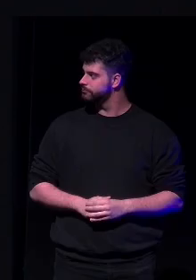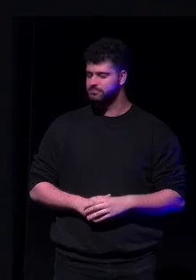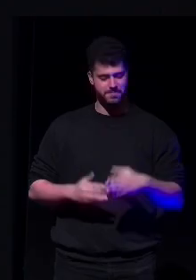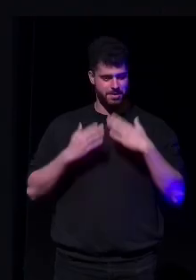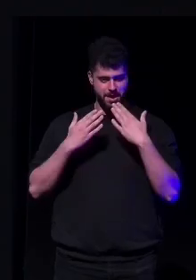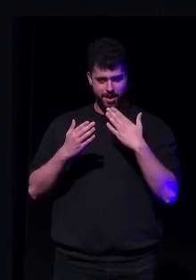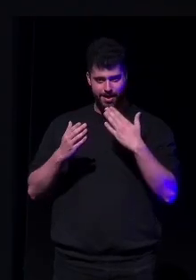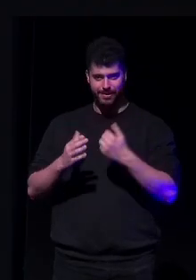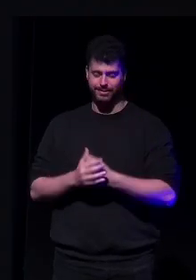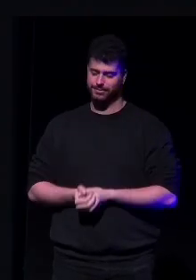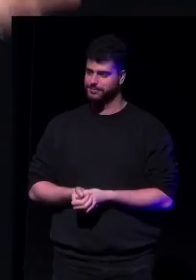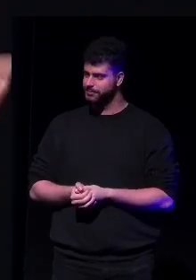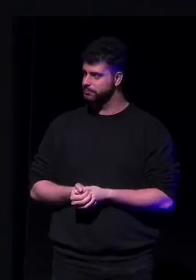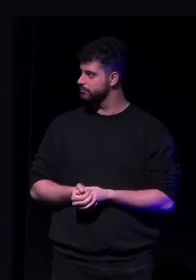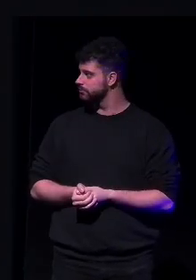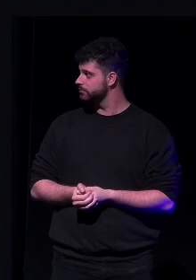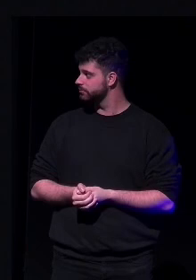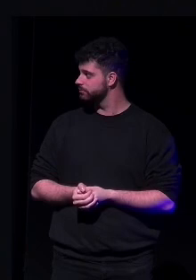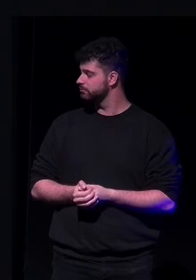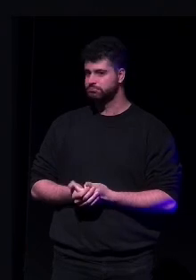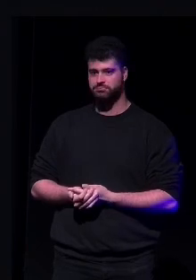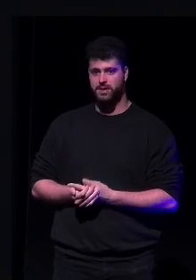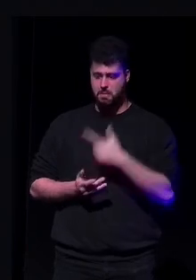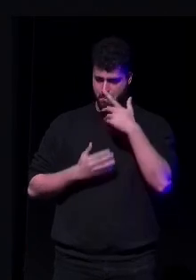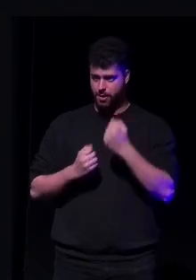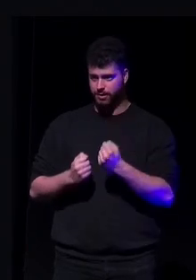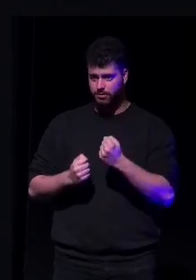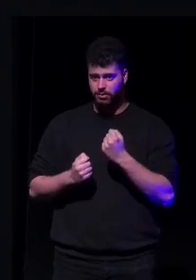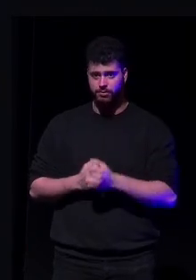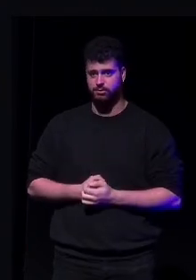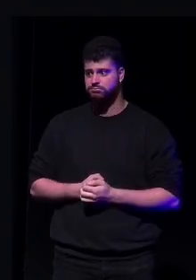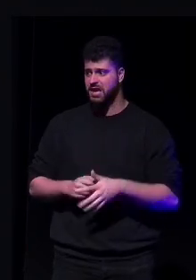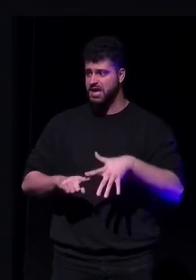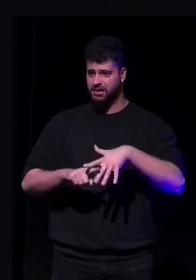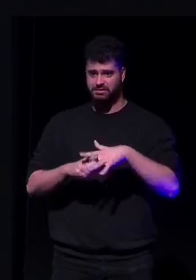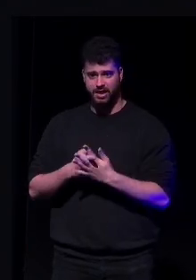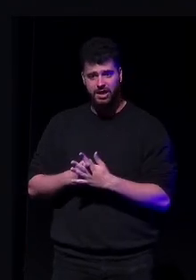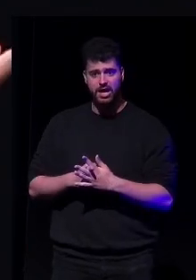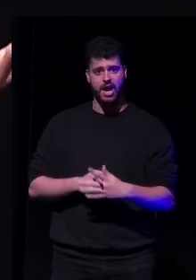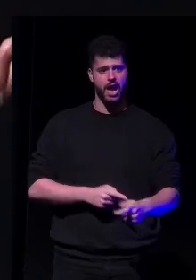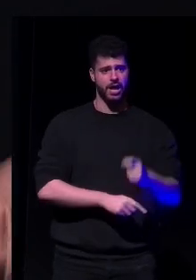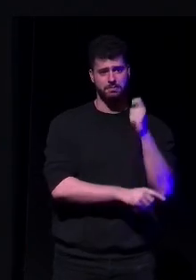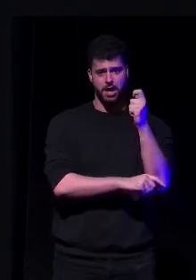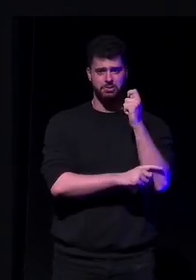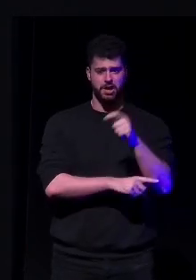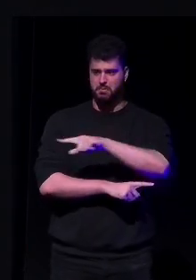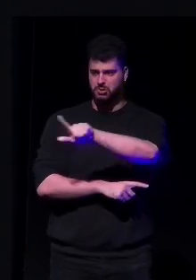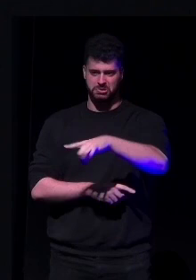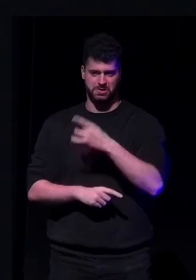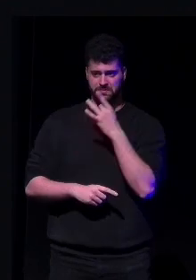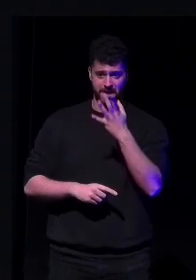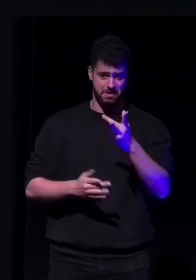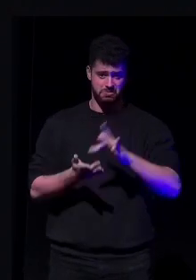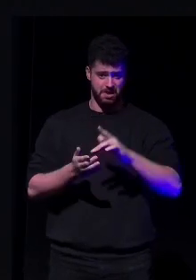Moltes gràcies. Bueno, autoritats, les tècniques del patronat que sempre m'han posat tan fàcil